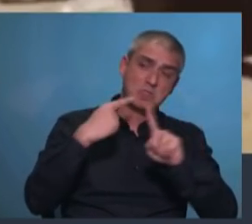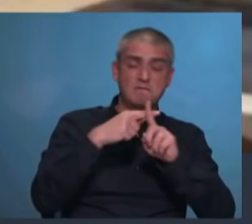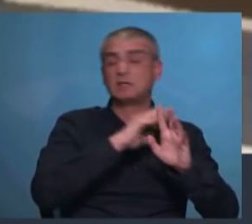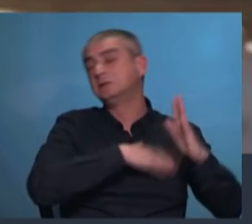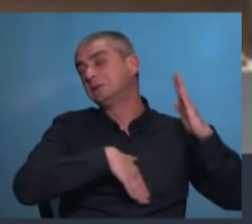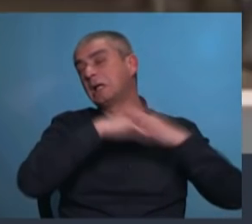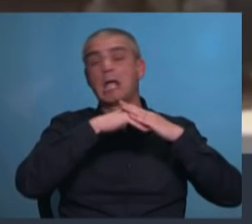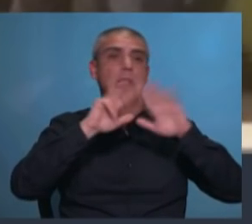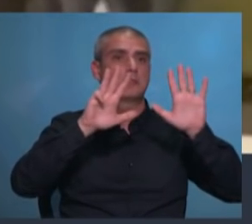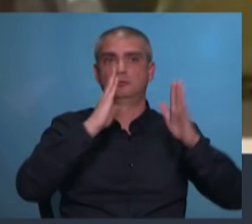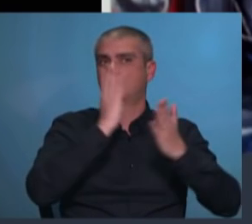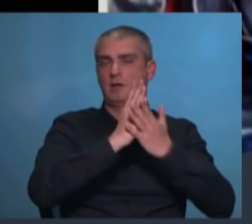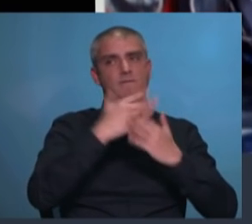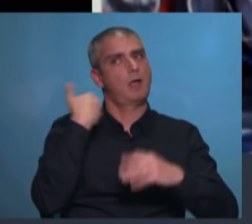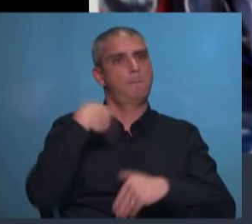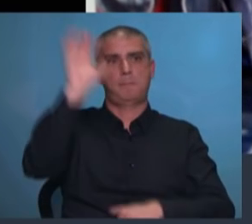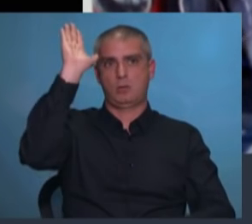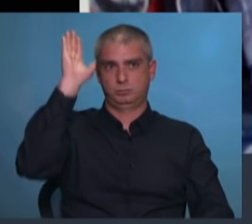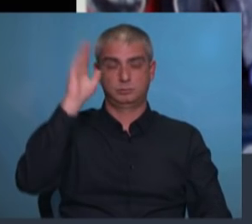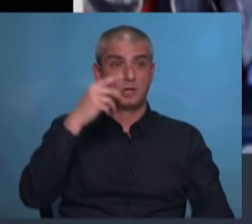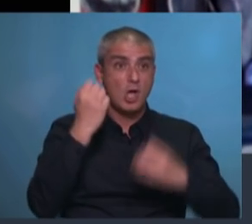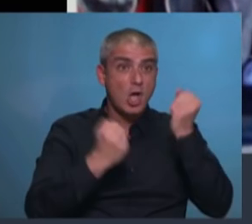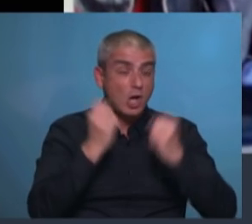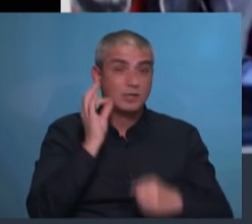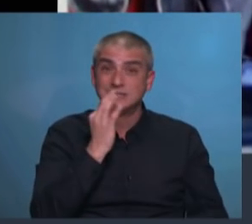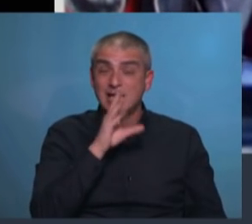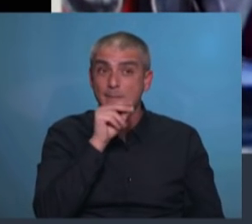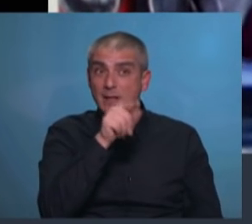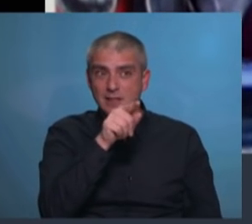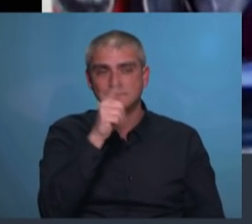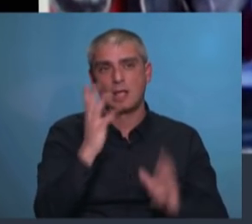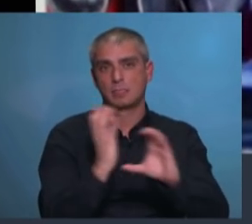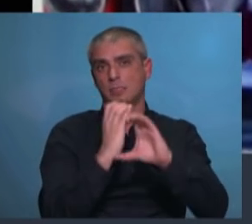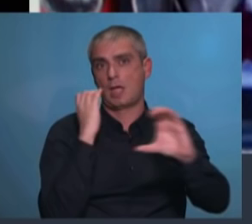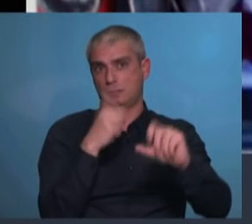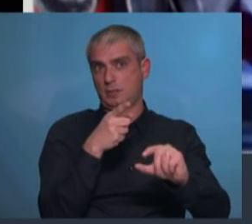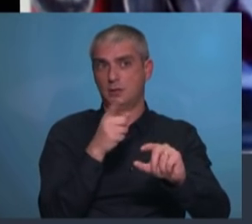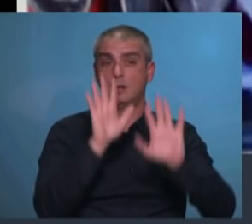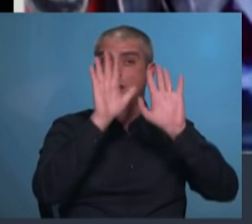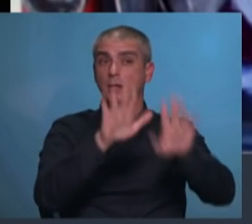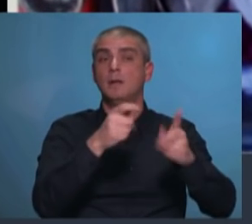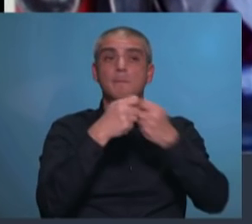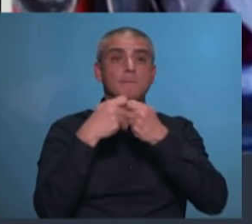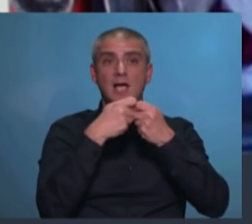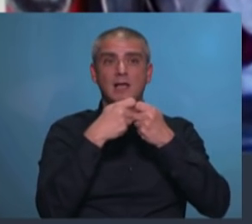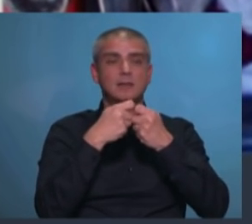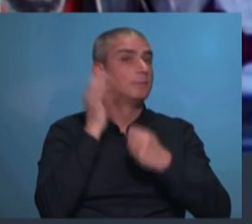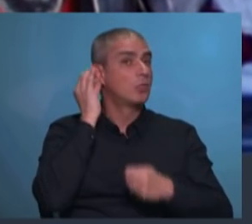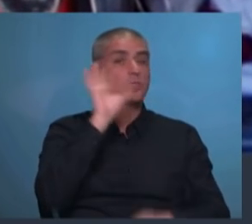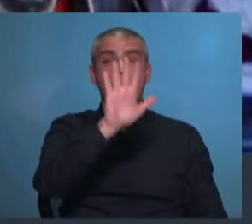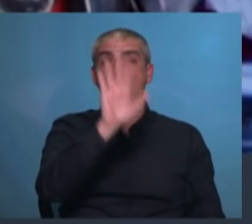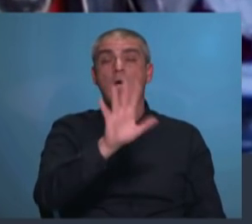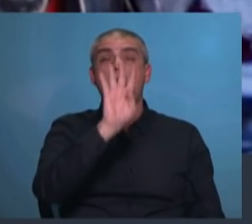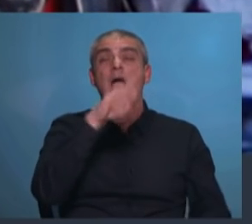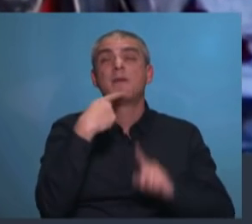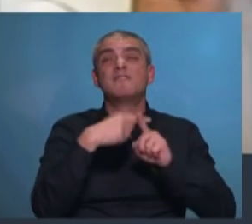9 כבר הייתה כאילו בחוץ. הרכב שהצעירה מדברת עליו הוא טנדר, שבו השאירו מארגני המסיבה את תוהר במשך